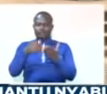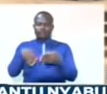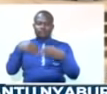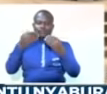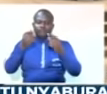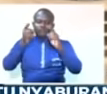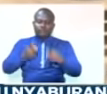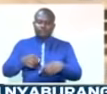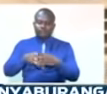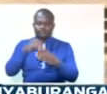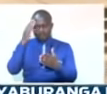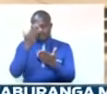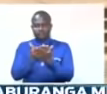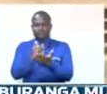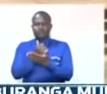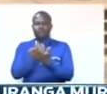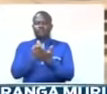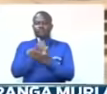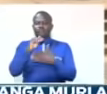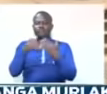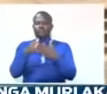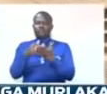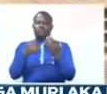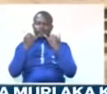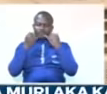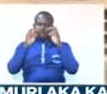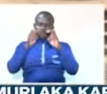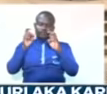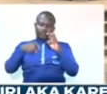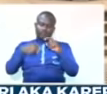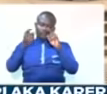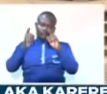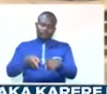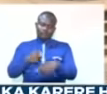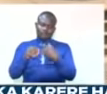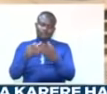paruwase barabatse ibyangombwa mu byangombwa babaka bakababwira yuko bagomba kuza